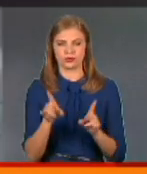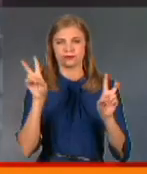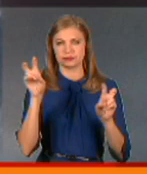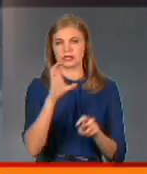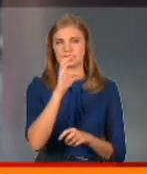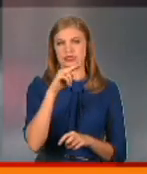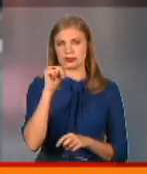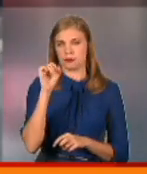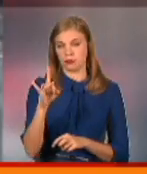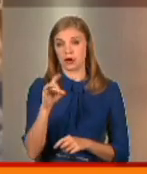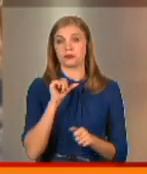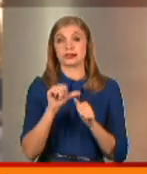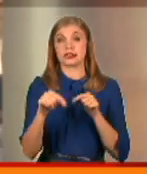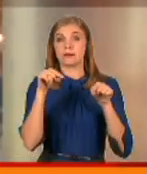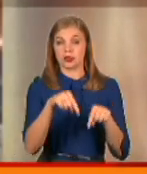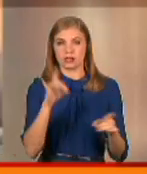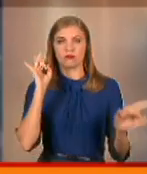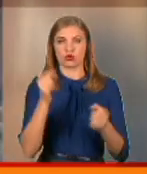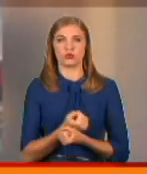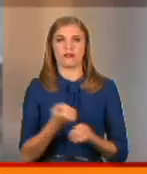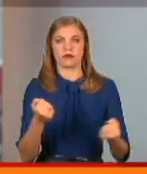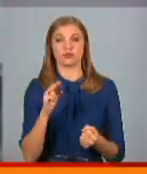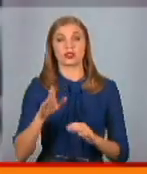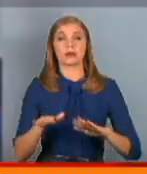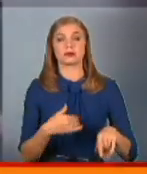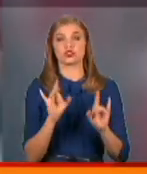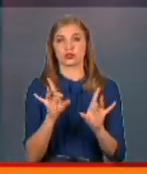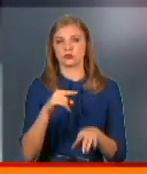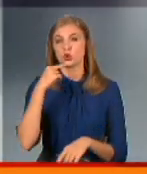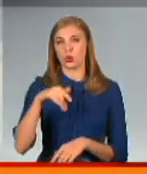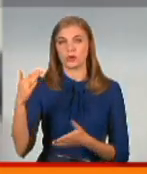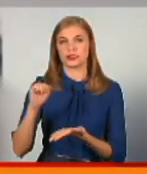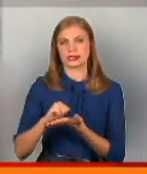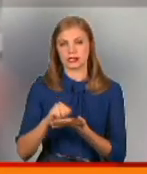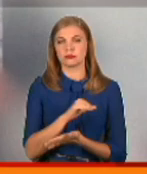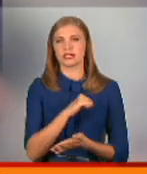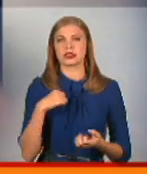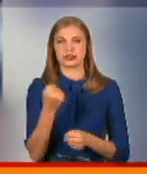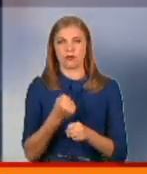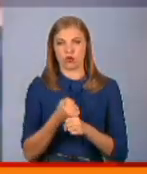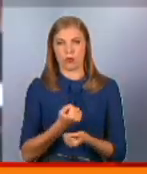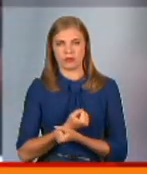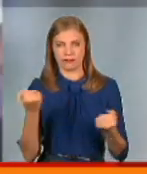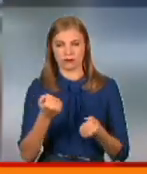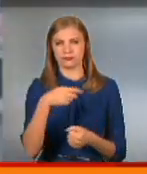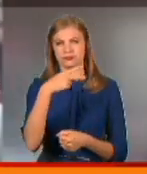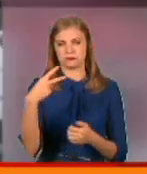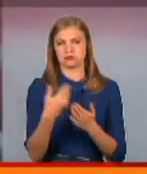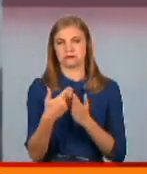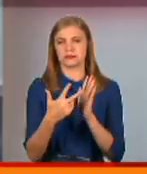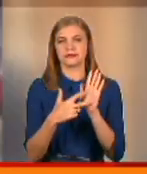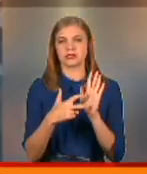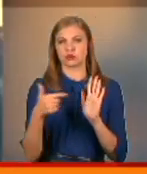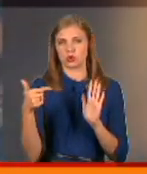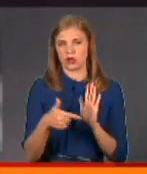символічною назвою «Сєпар». Саме там пролунав вибух, як пізніше розповіли російські ЗМІ. Саморобна вибухівка еквівалентом близько